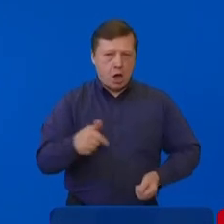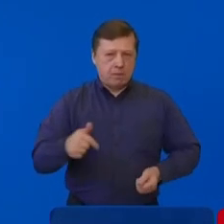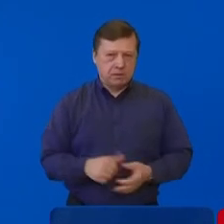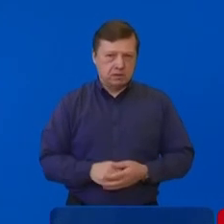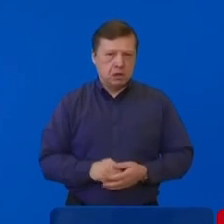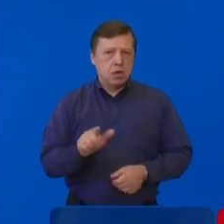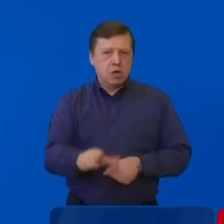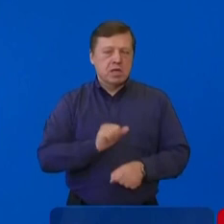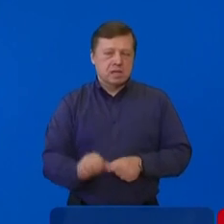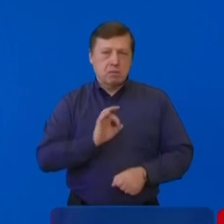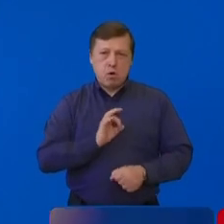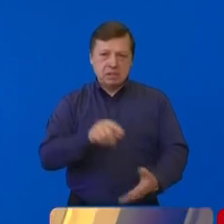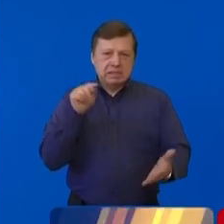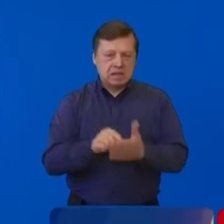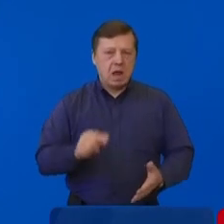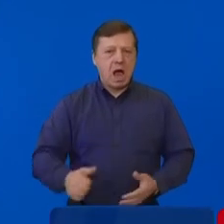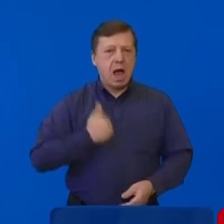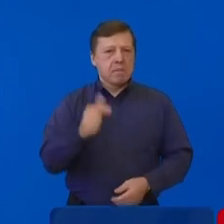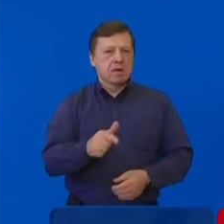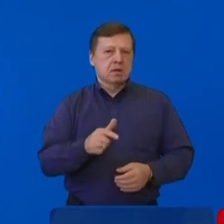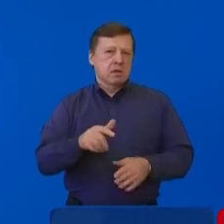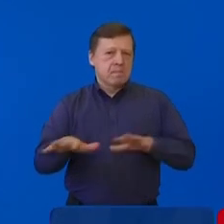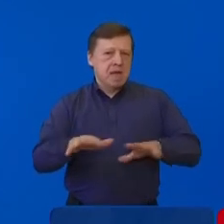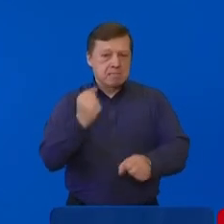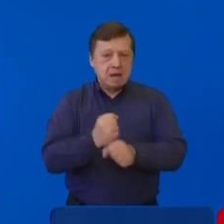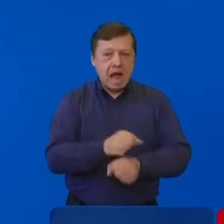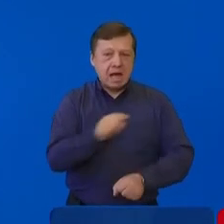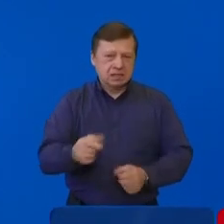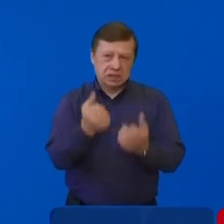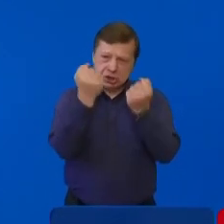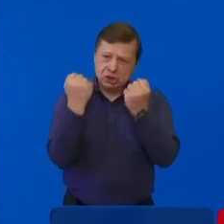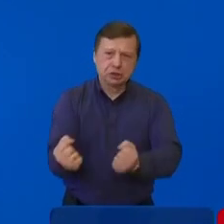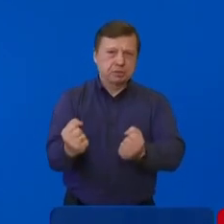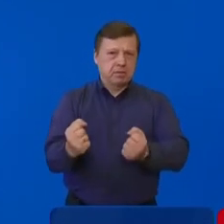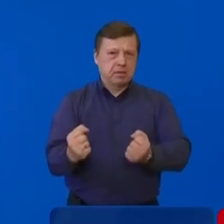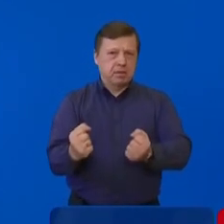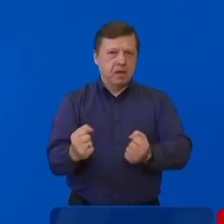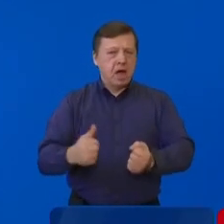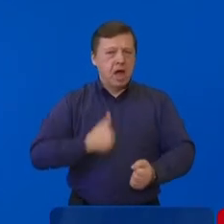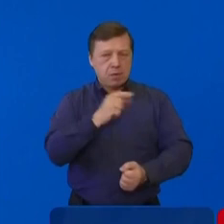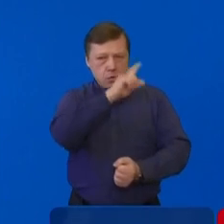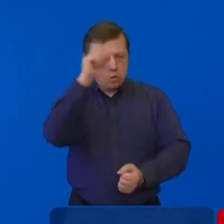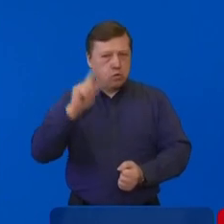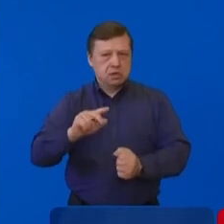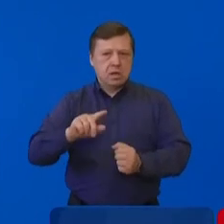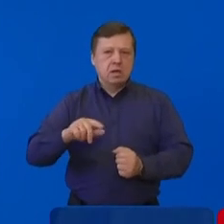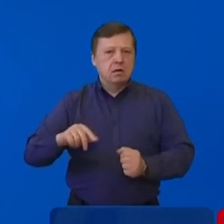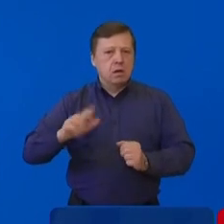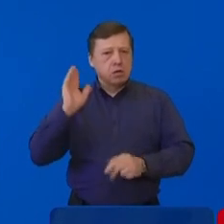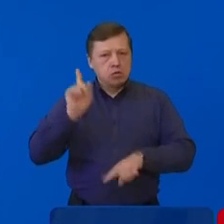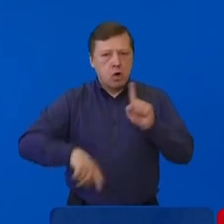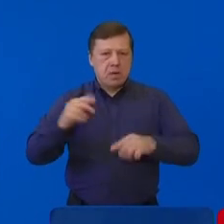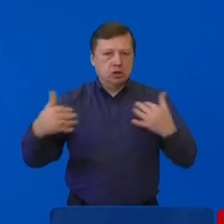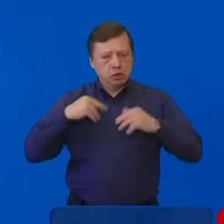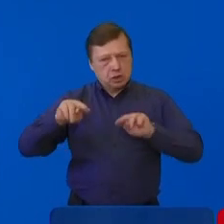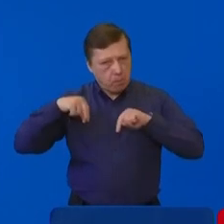nasz cel celów. Utrzymanie miejsc pracy i zrobienie wszystkiego, żeby Polacy mogli wrócić do